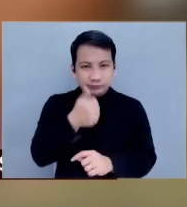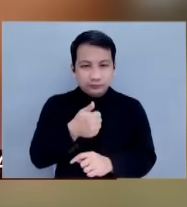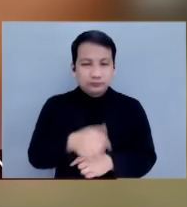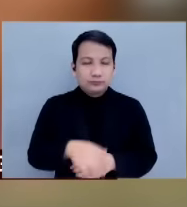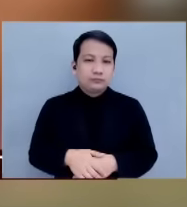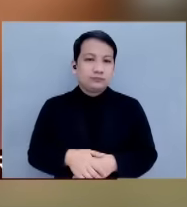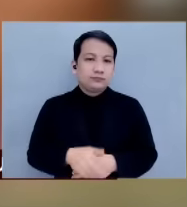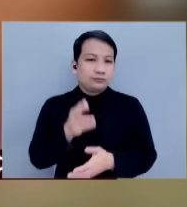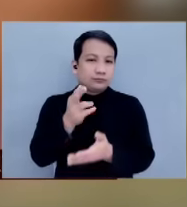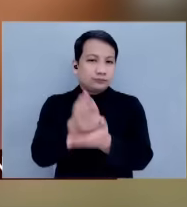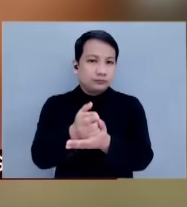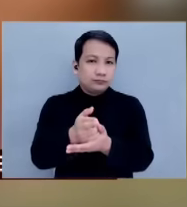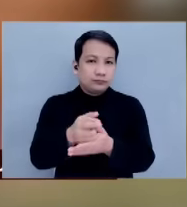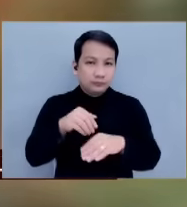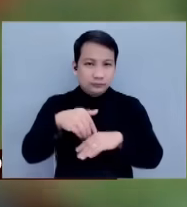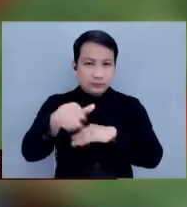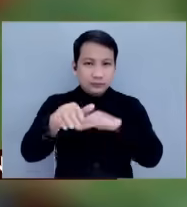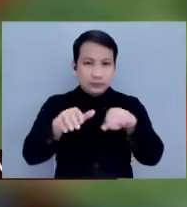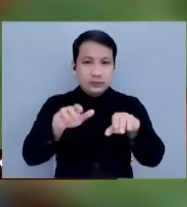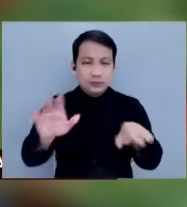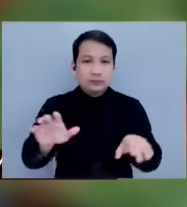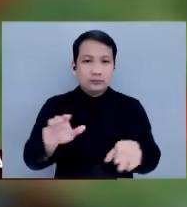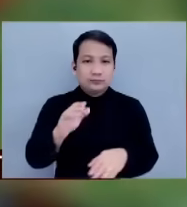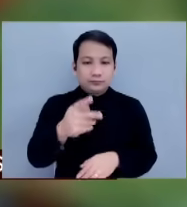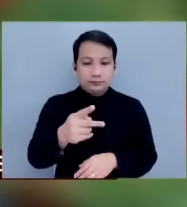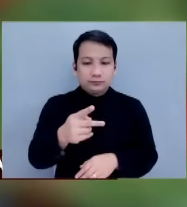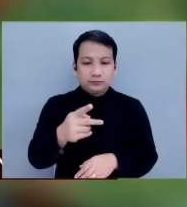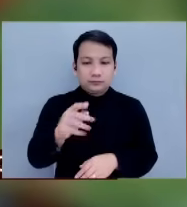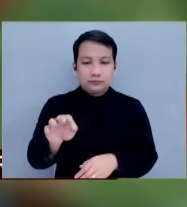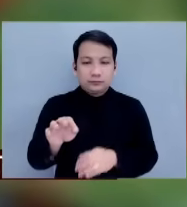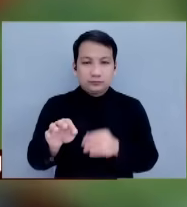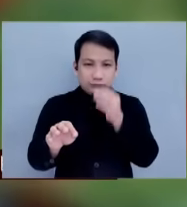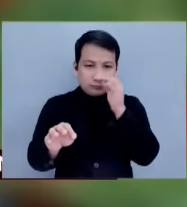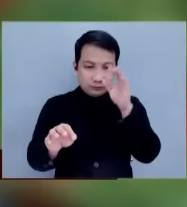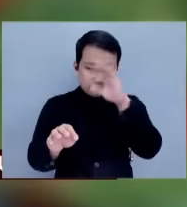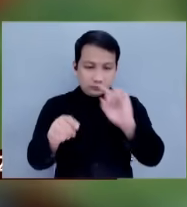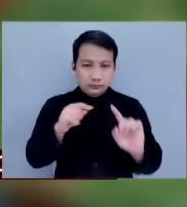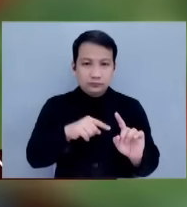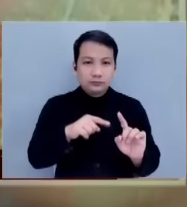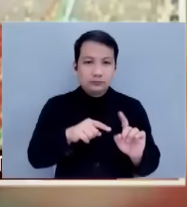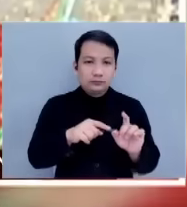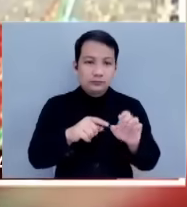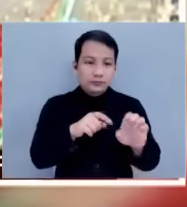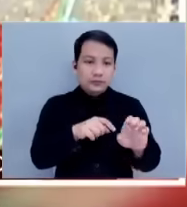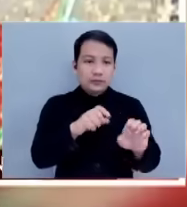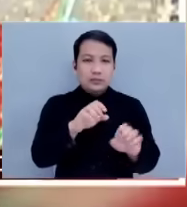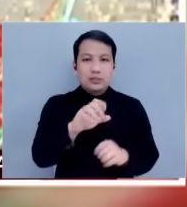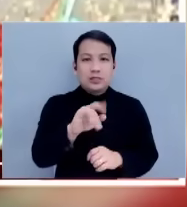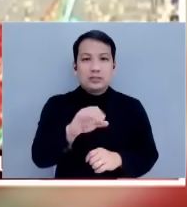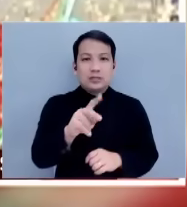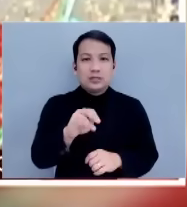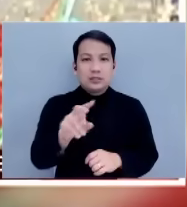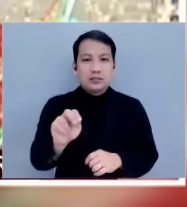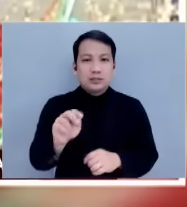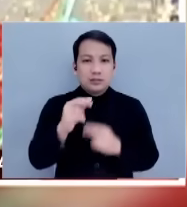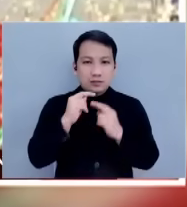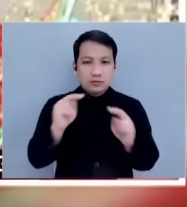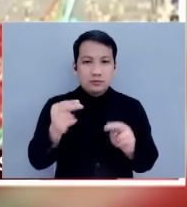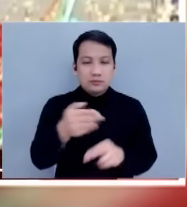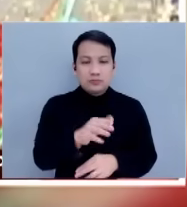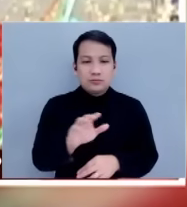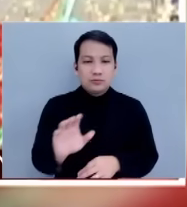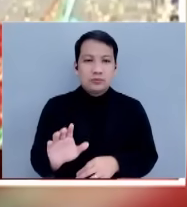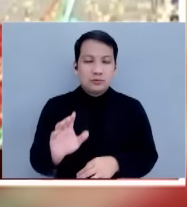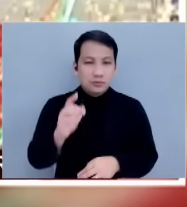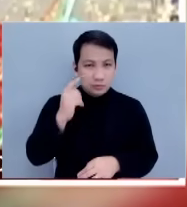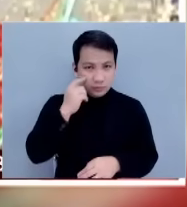rescuers na magpadala bukas ng K-9 trackers para hanapin si Escalante. Nagbabalita mula sa frontline, Gio